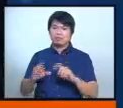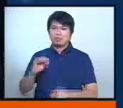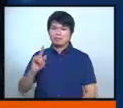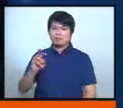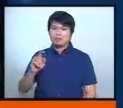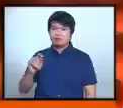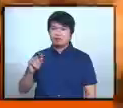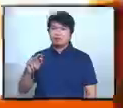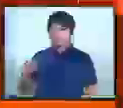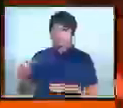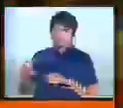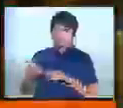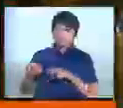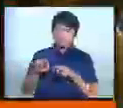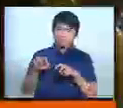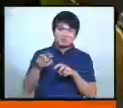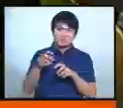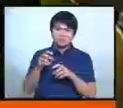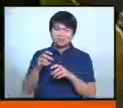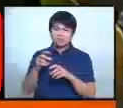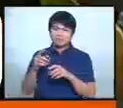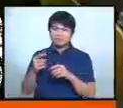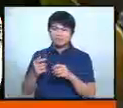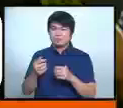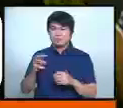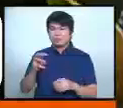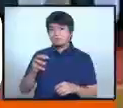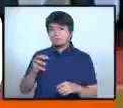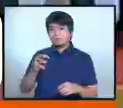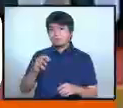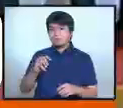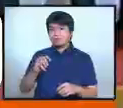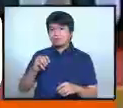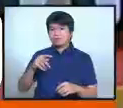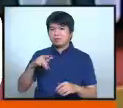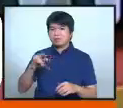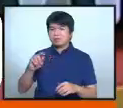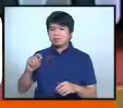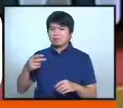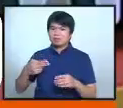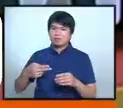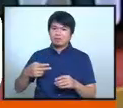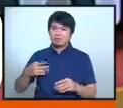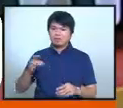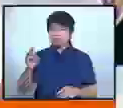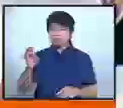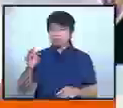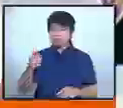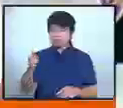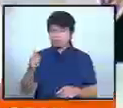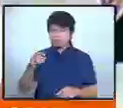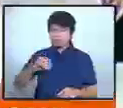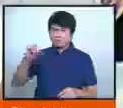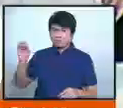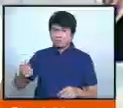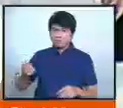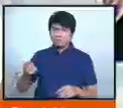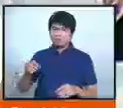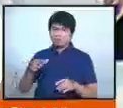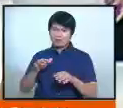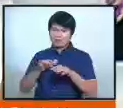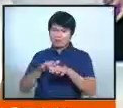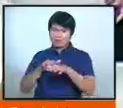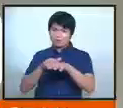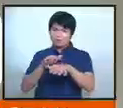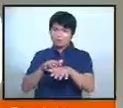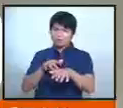undas. Ayon sa Metro Pacific Tollways, inaasahang tataas ng 10% ang dadaang sasakyan sa NLEX para sa undas.